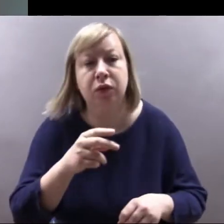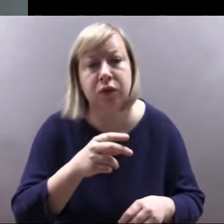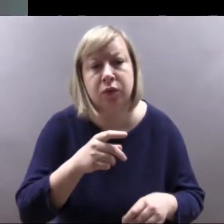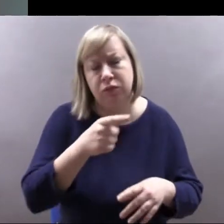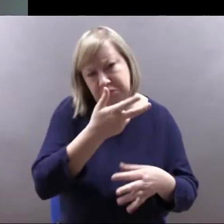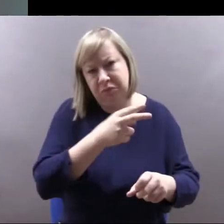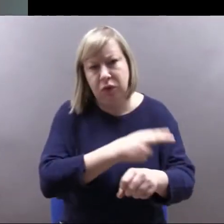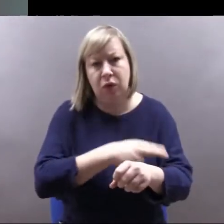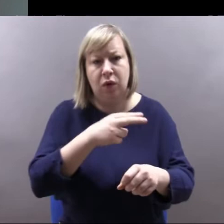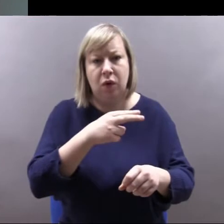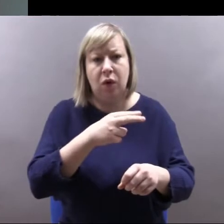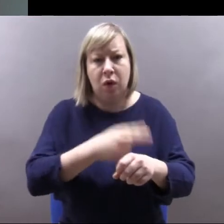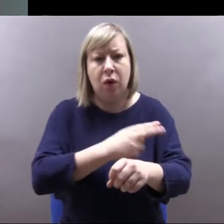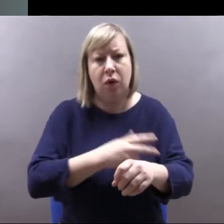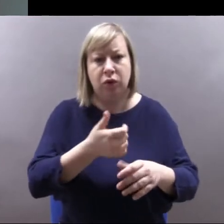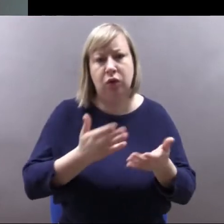Hostini?